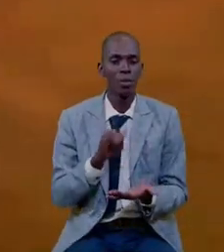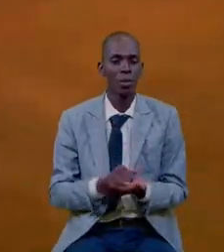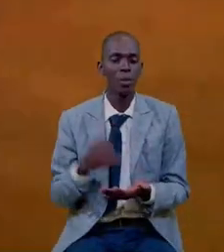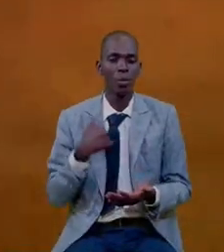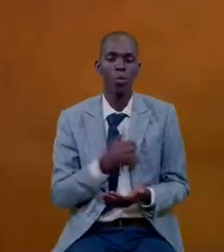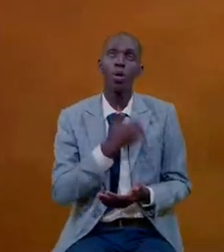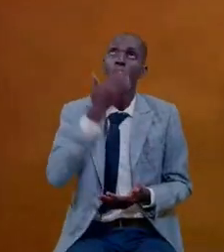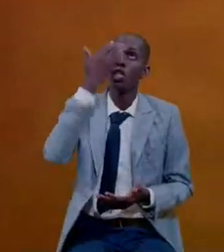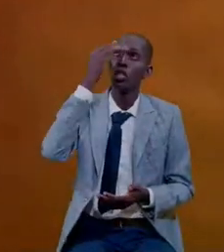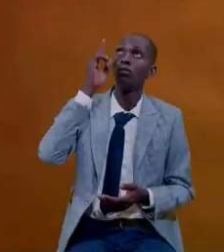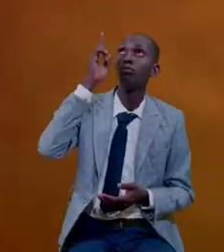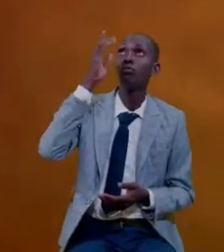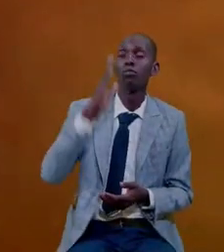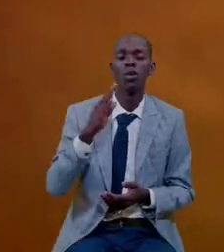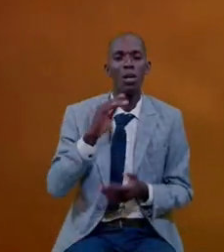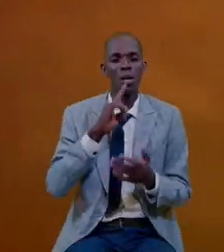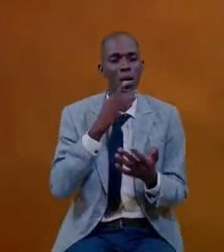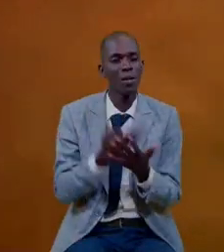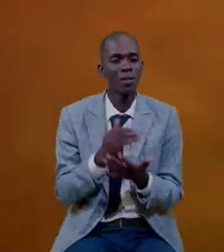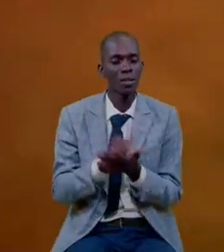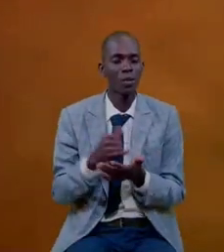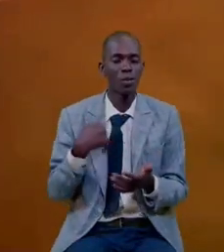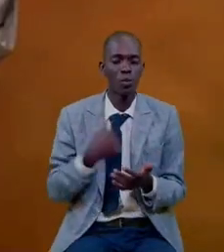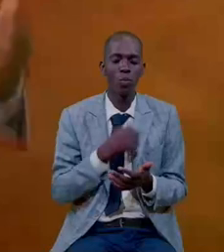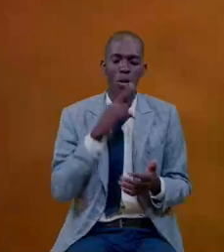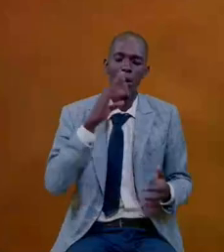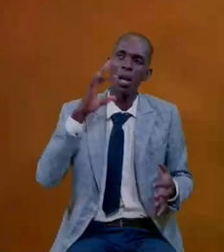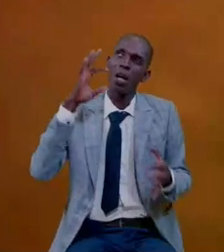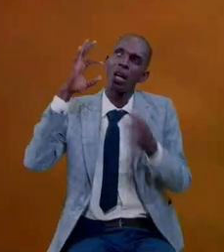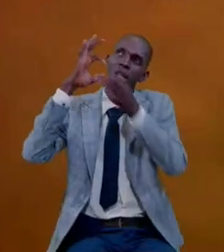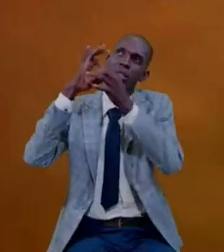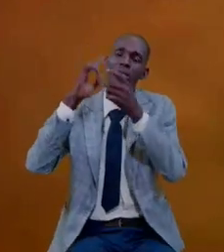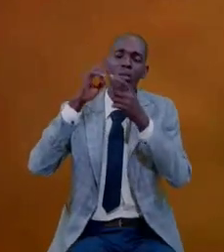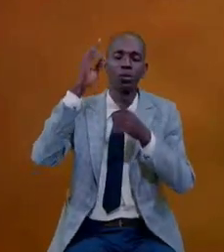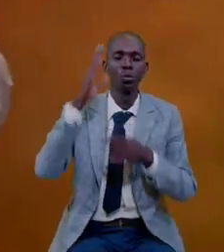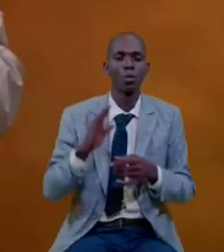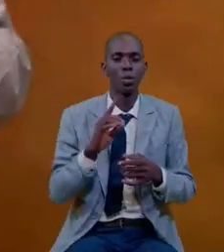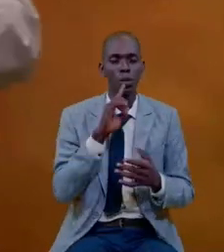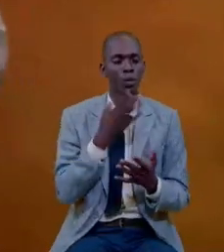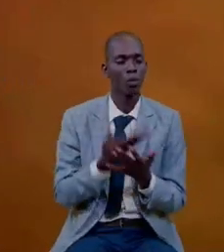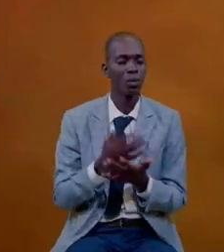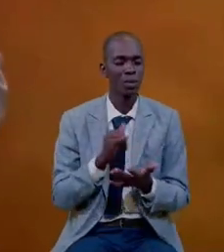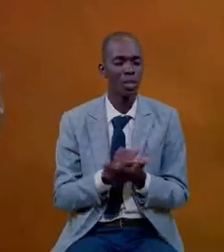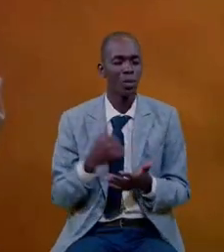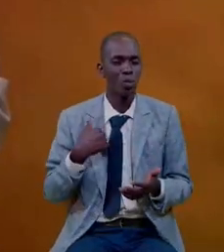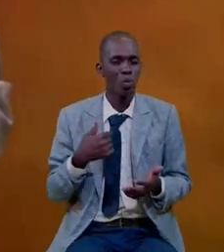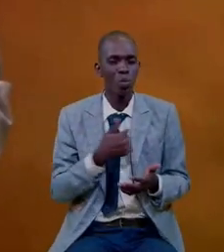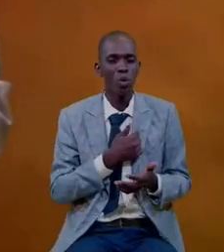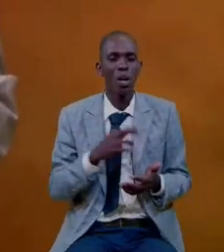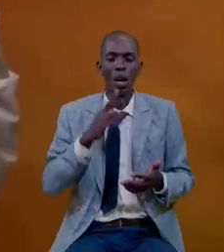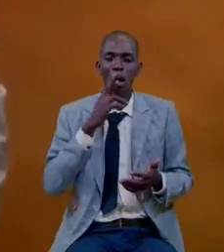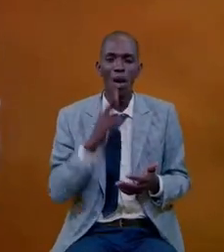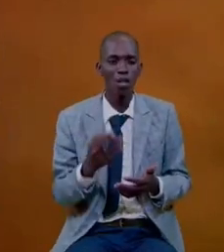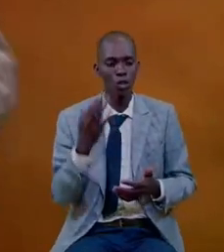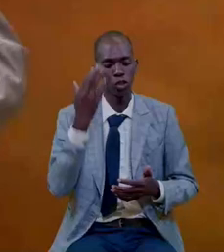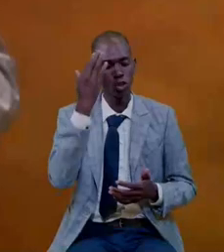Dieu, l'évidence que vous êtes attaché à Dieu, l'évidence que nous identifions à Christ et moi, le